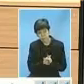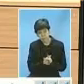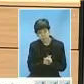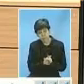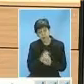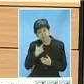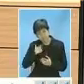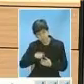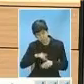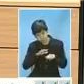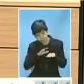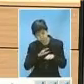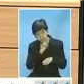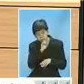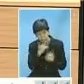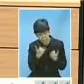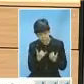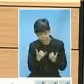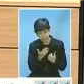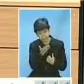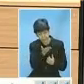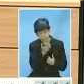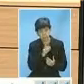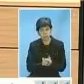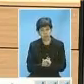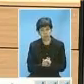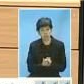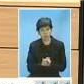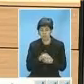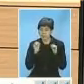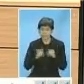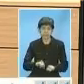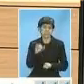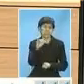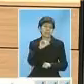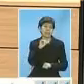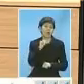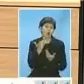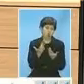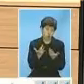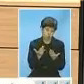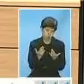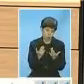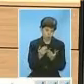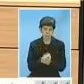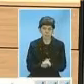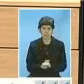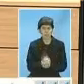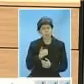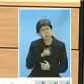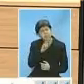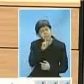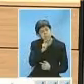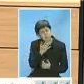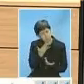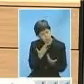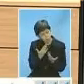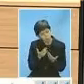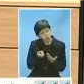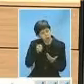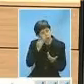ท่านทนายคดีของท่านเนี่ยยังตัดสินไม่ได้นะช้าหน่อยผมถามว่าทำไม